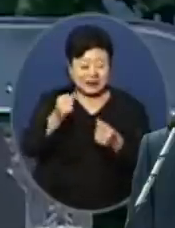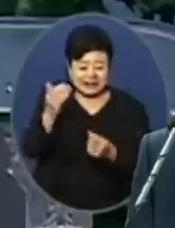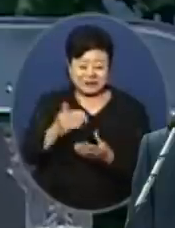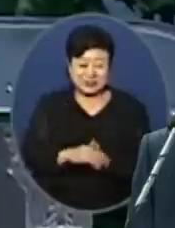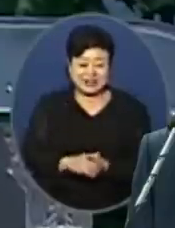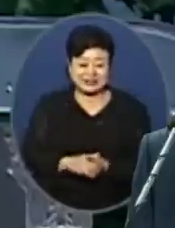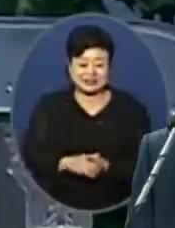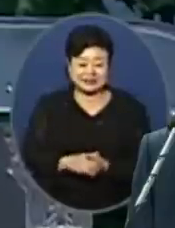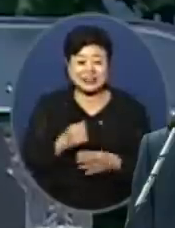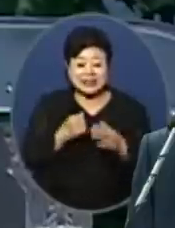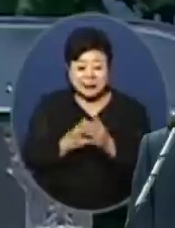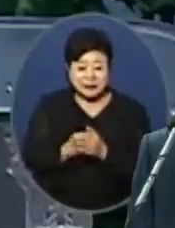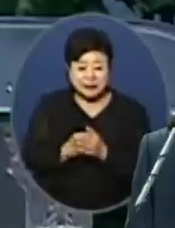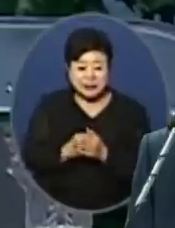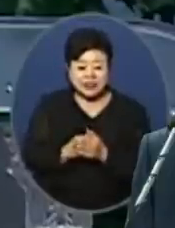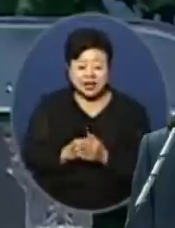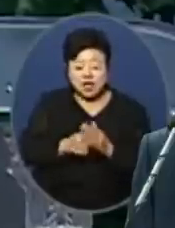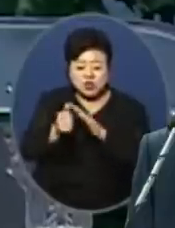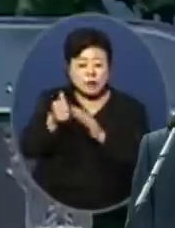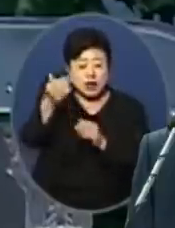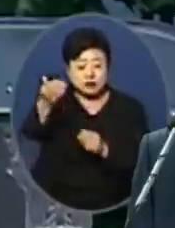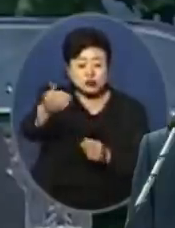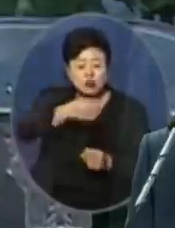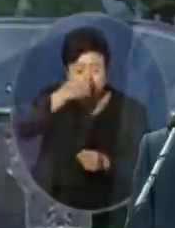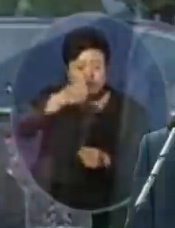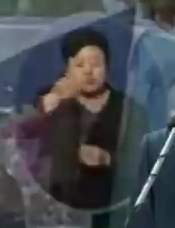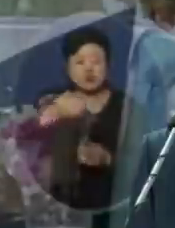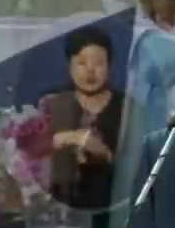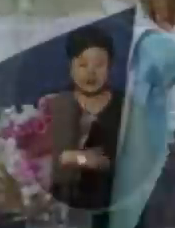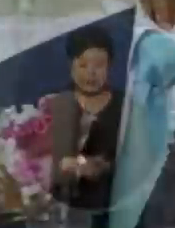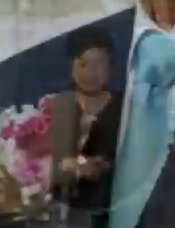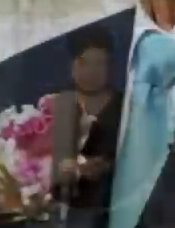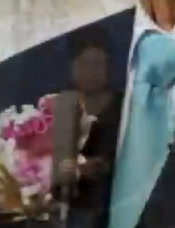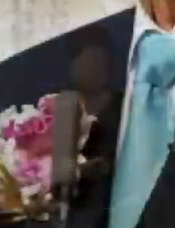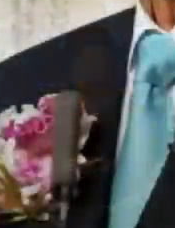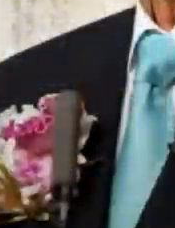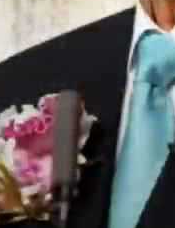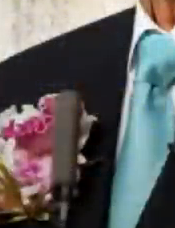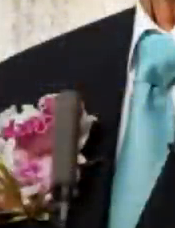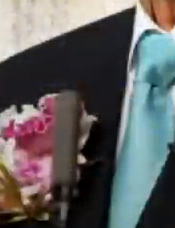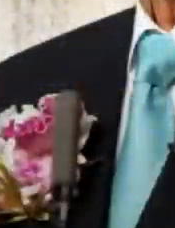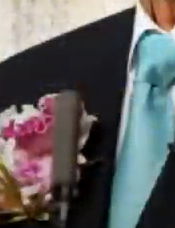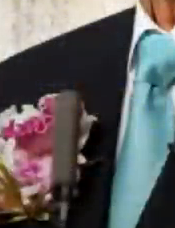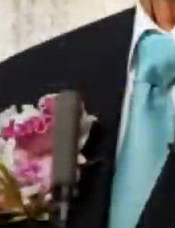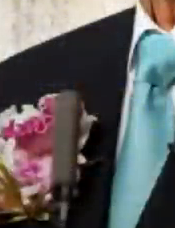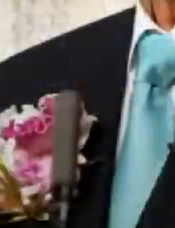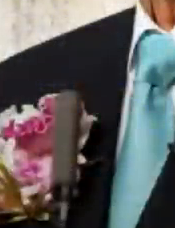것입니다. 그러므로 소망을 주고 꿈을 꾸어야 되는 것입니다. 주의